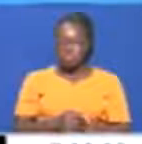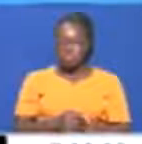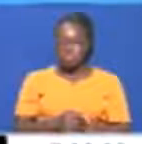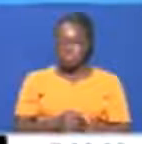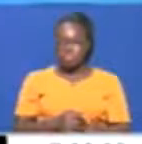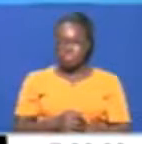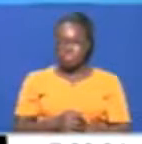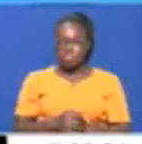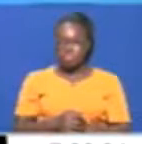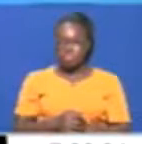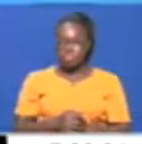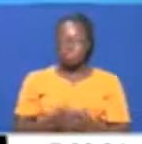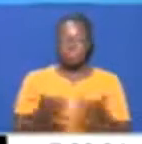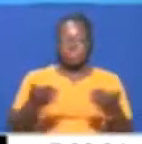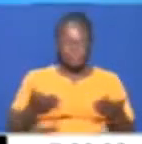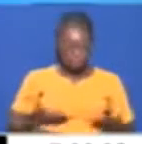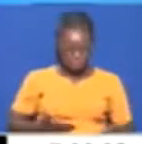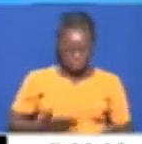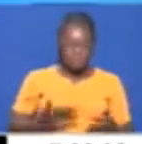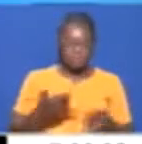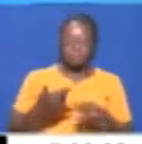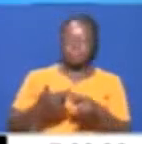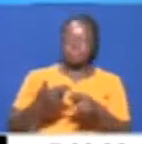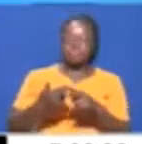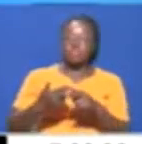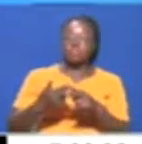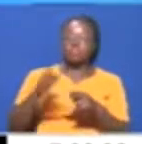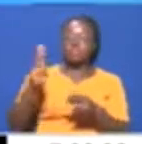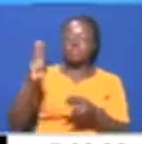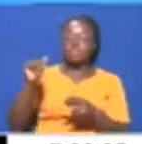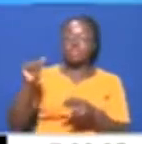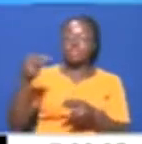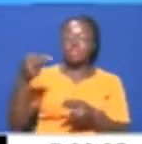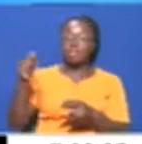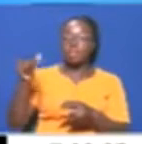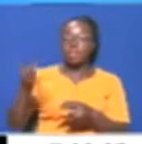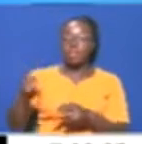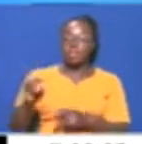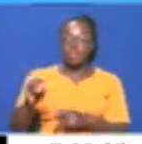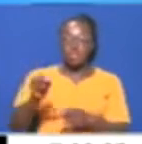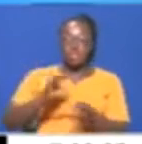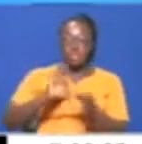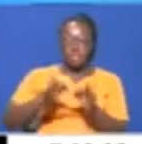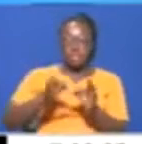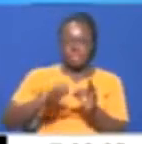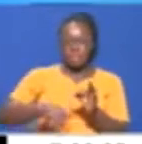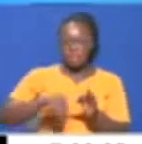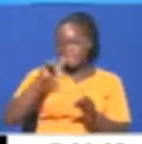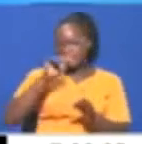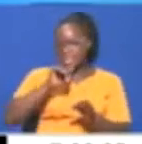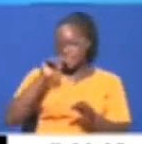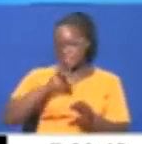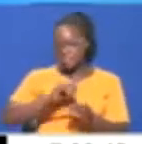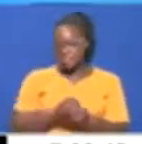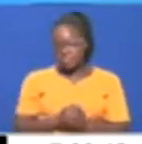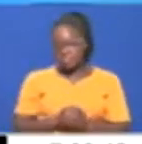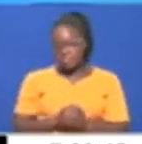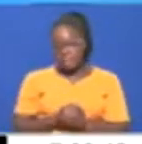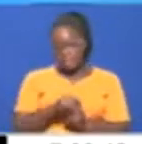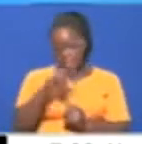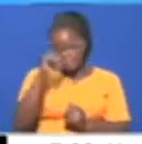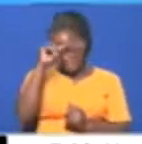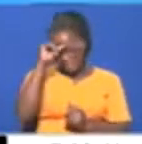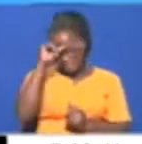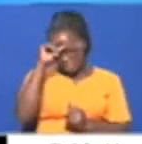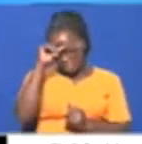Karibu mtazamaji, mimi ni Ahmed Jumabalo, mwenzangu wa lugha ishara ni Lensa Odingo. Serikali haitoharakisha